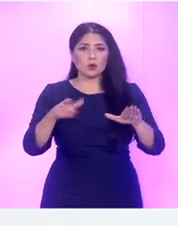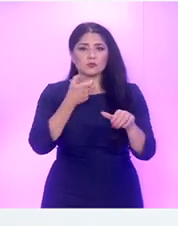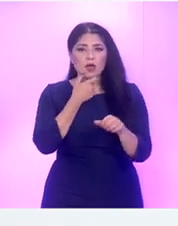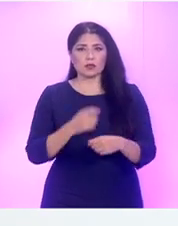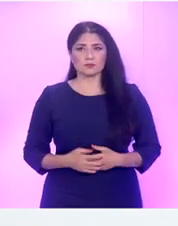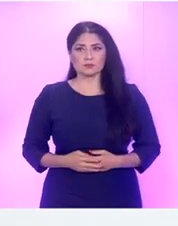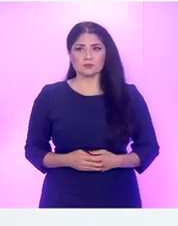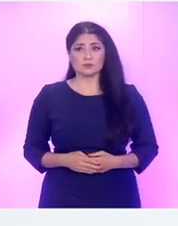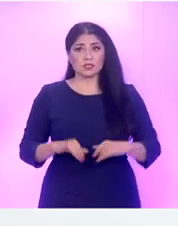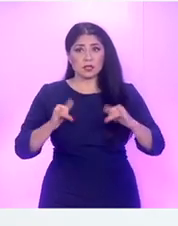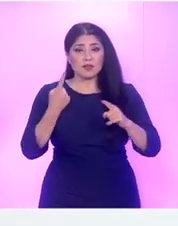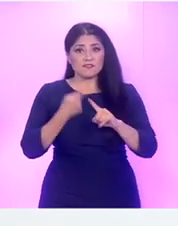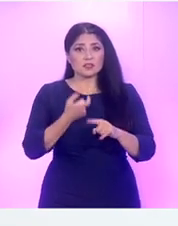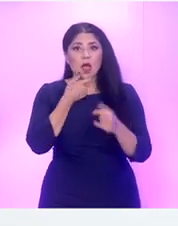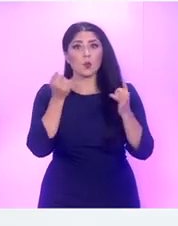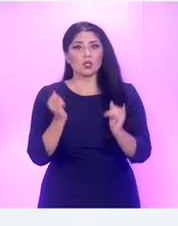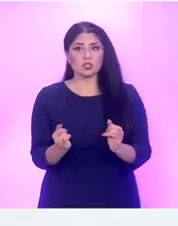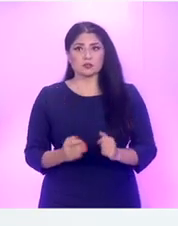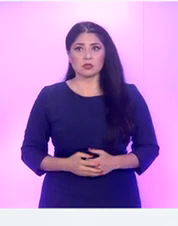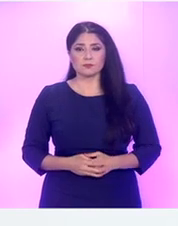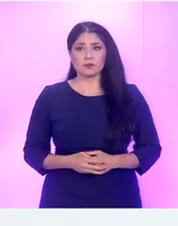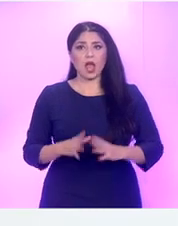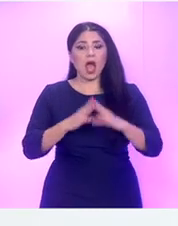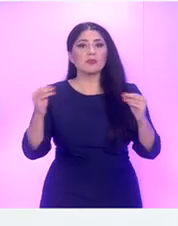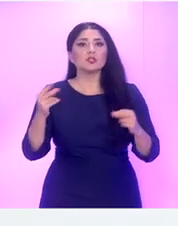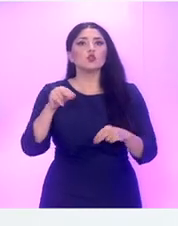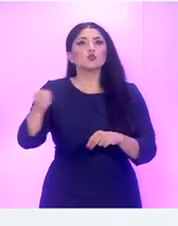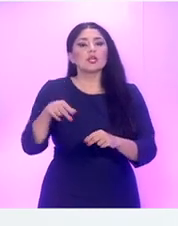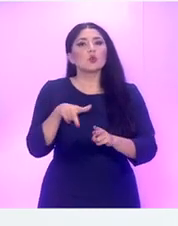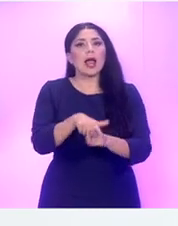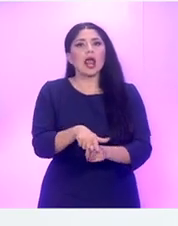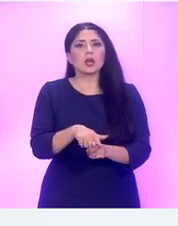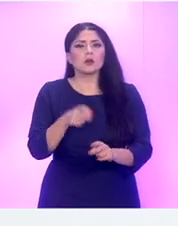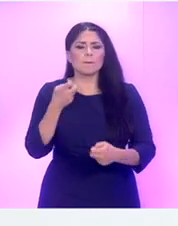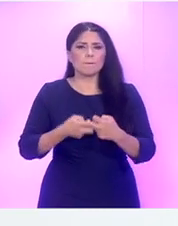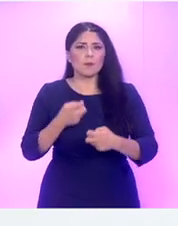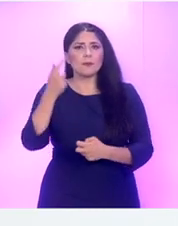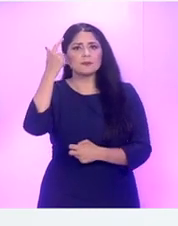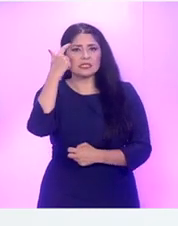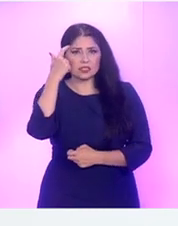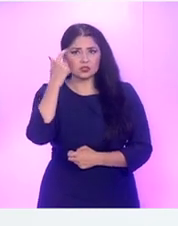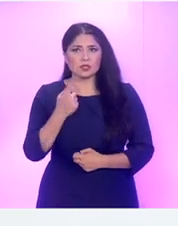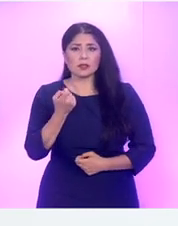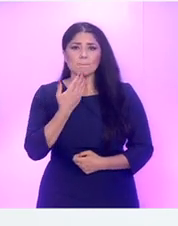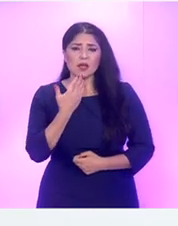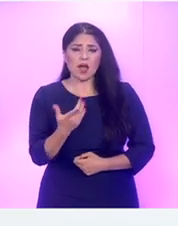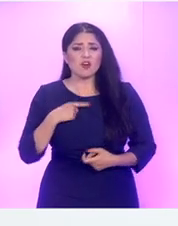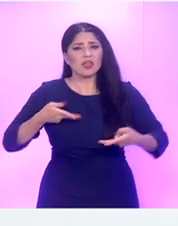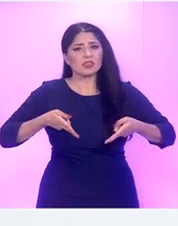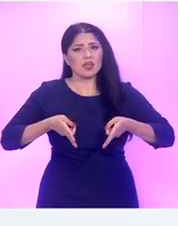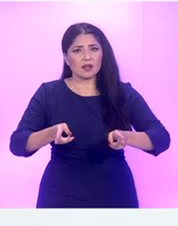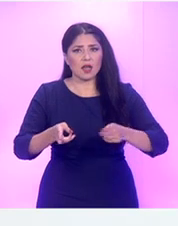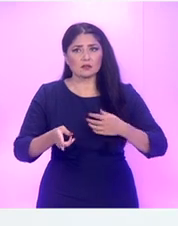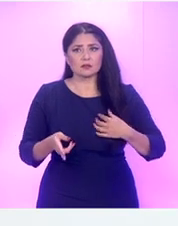ani. S-a întâmplat chiar anul acesta. Un dispărut din județul Călăraș, cu probleme psihice, din păcate, a fost internat